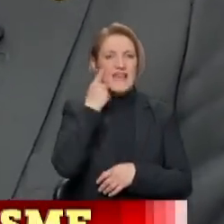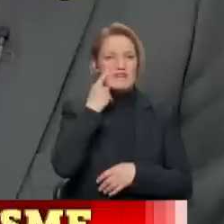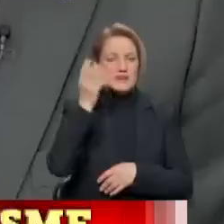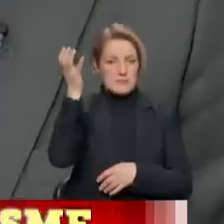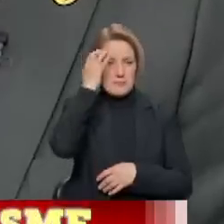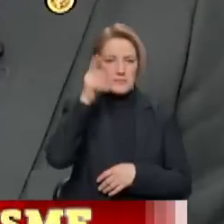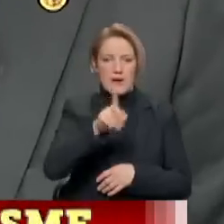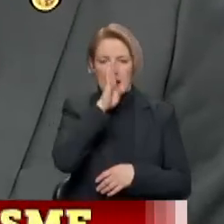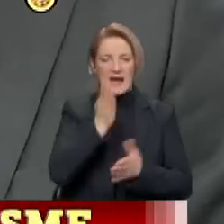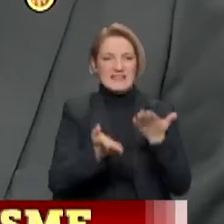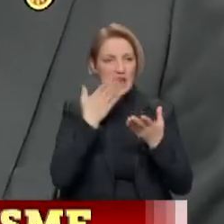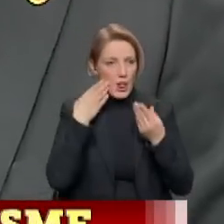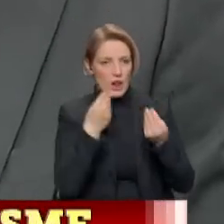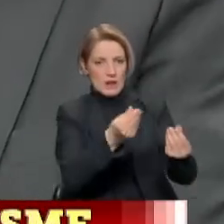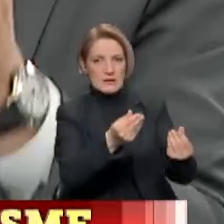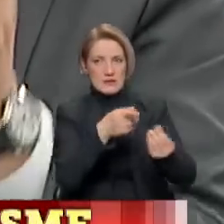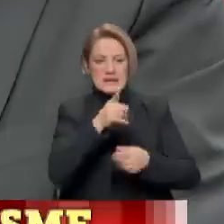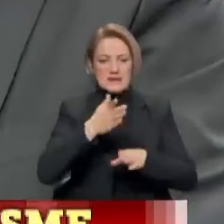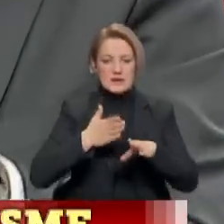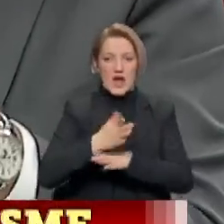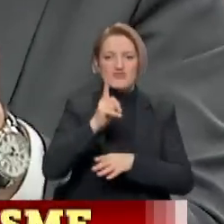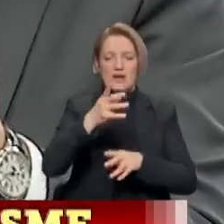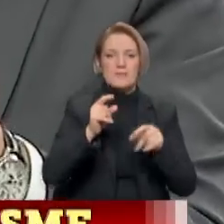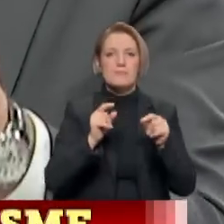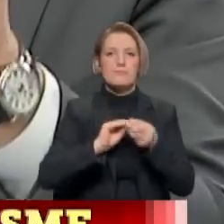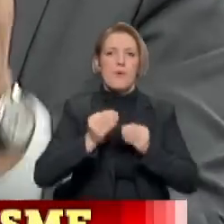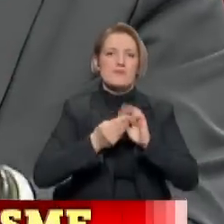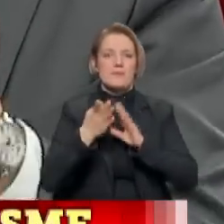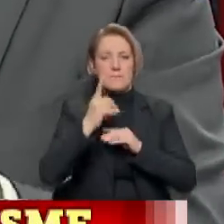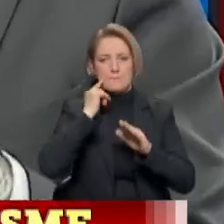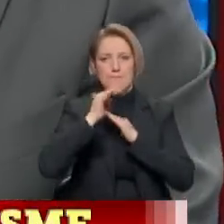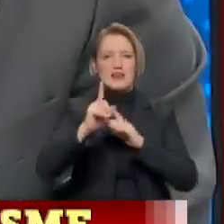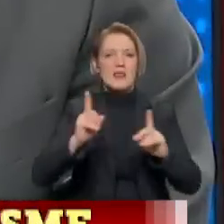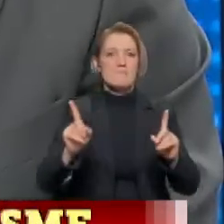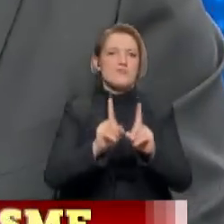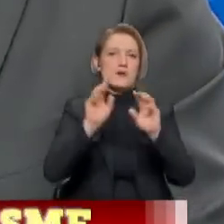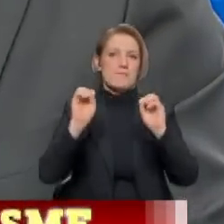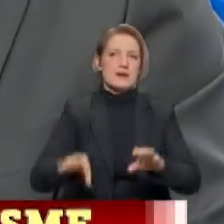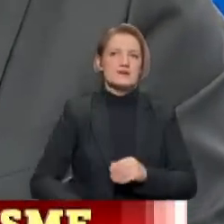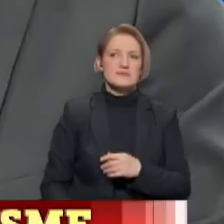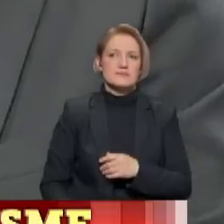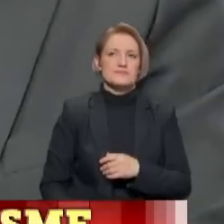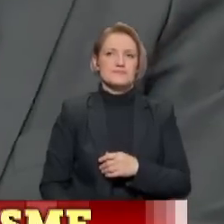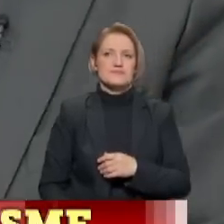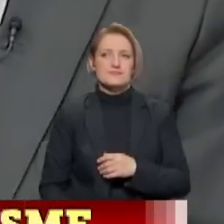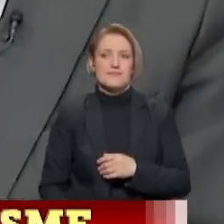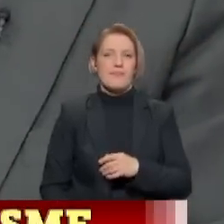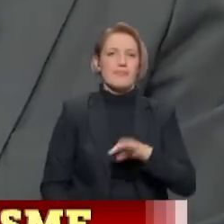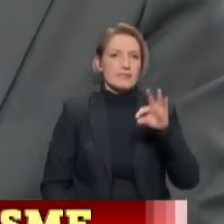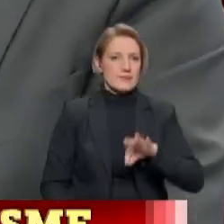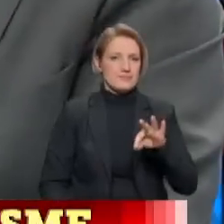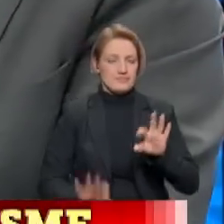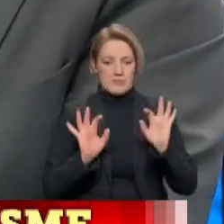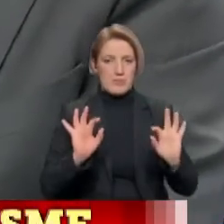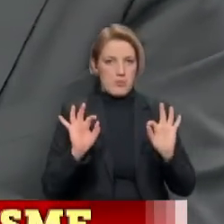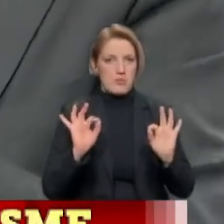temeli adaleti çürütürseniz, İşte gerçek bir beka sorunuyla milleti baş başa bırakırsınız. Şimdi ya